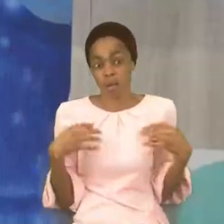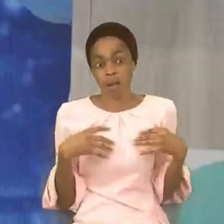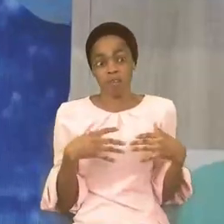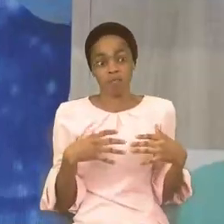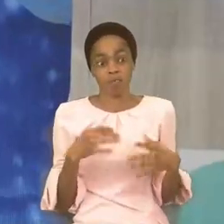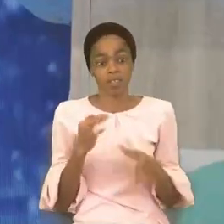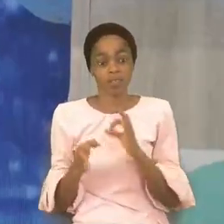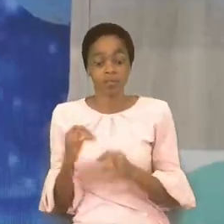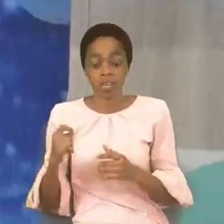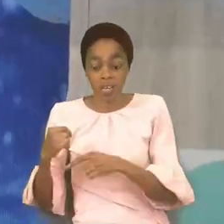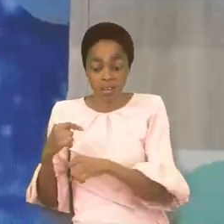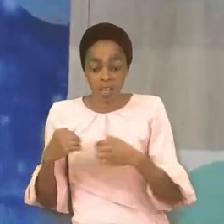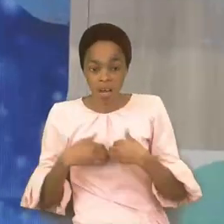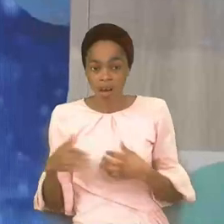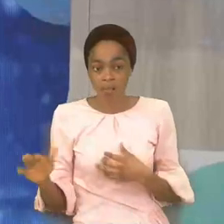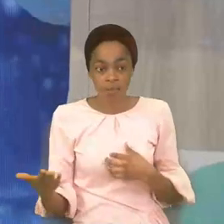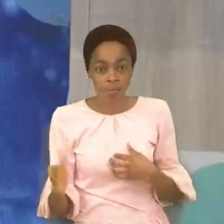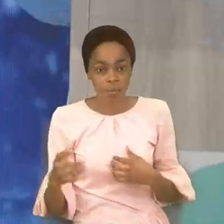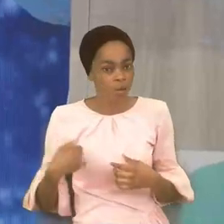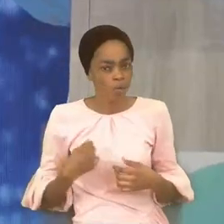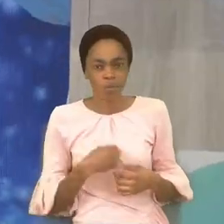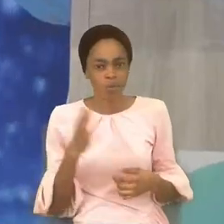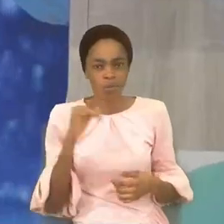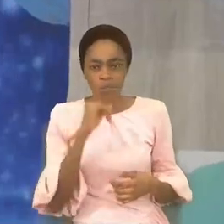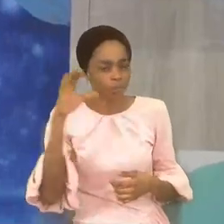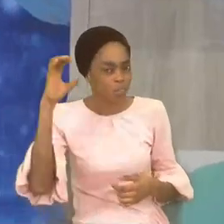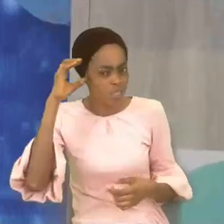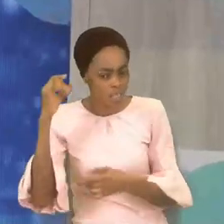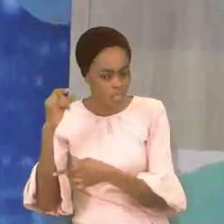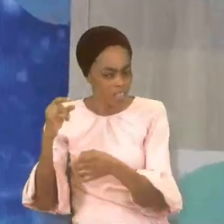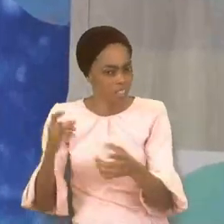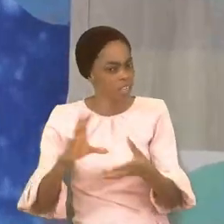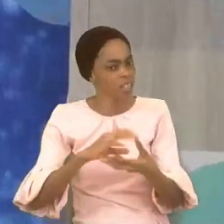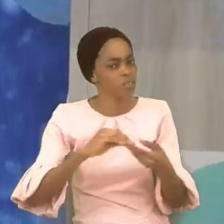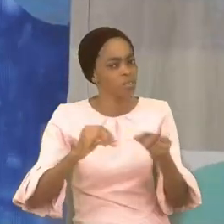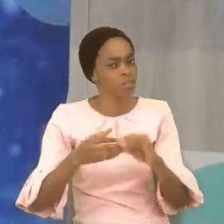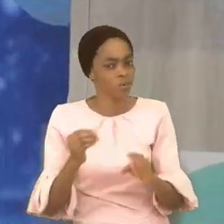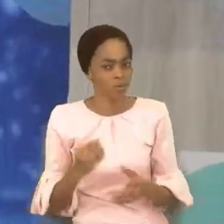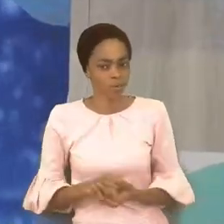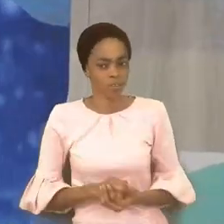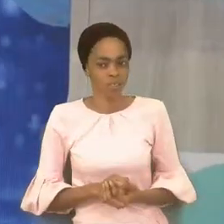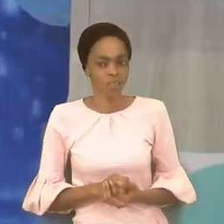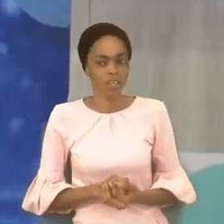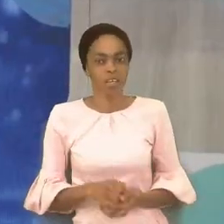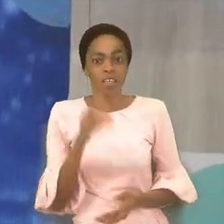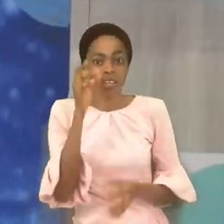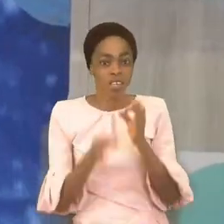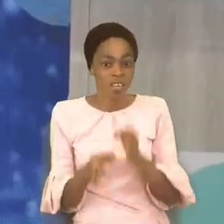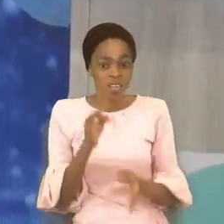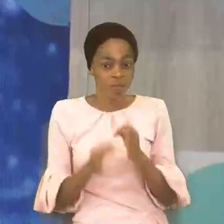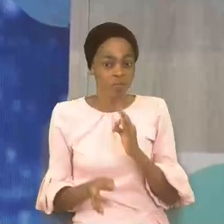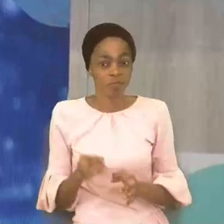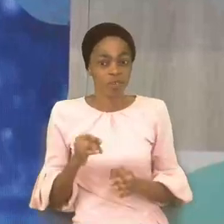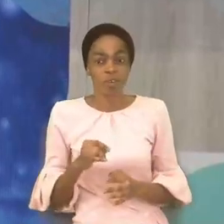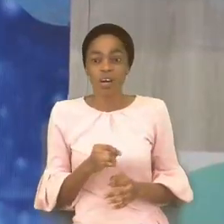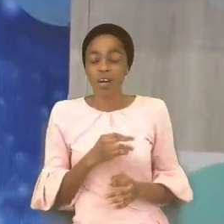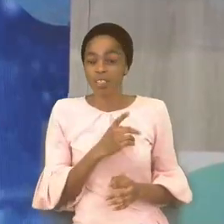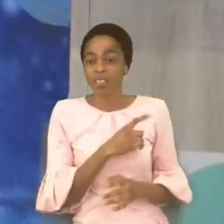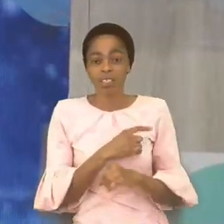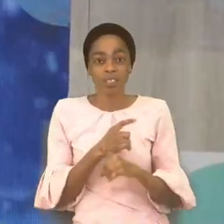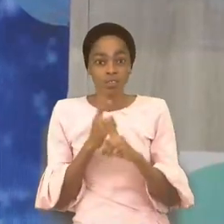s'ils étaient peureux, s'ils avaient compris, ils ne seraient pas de l'histoire. Si toi tu